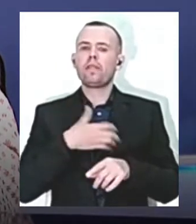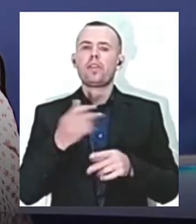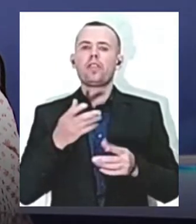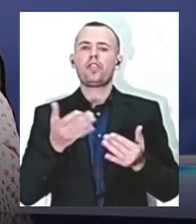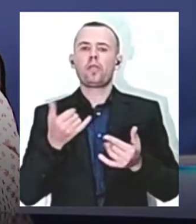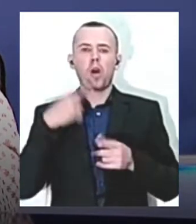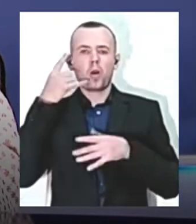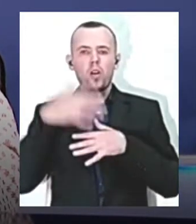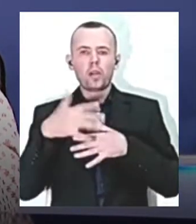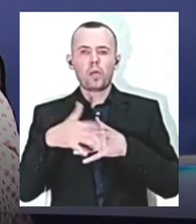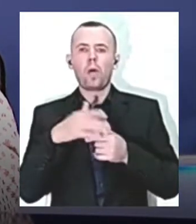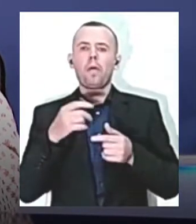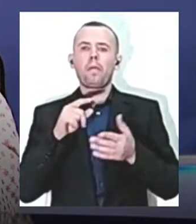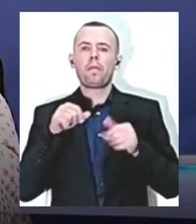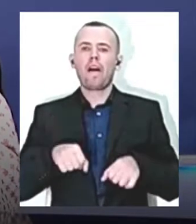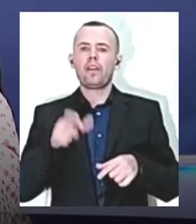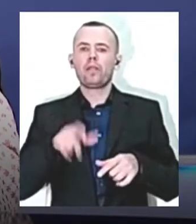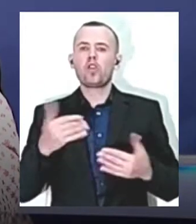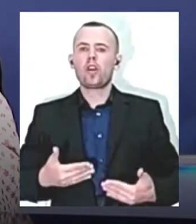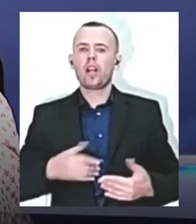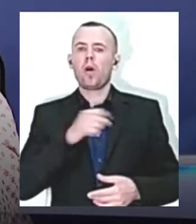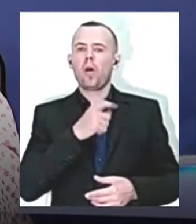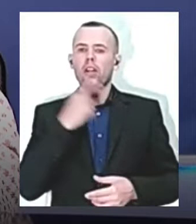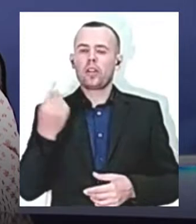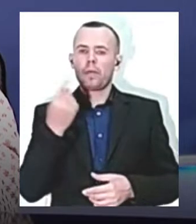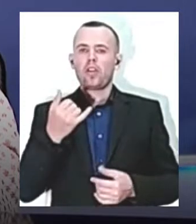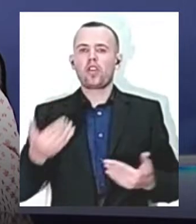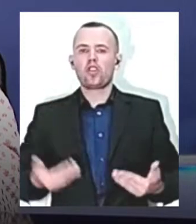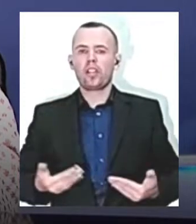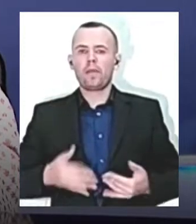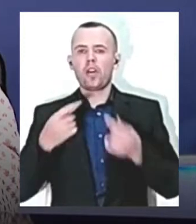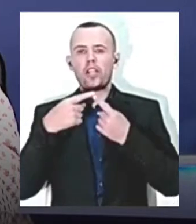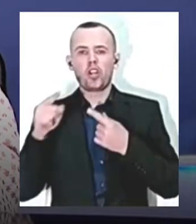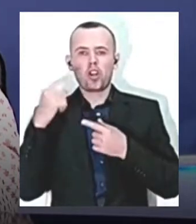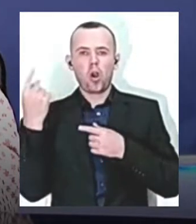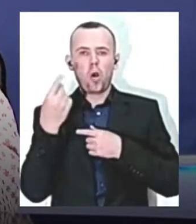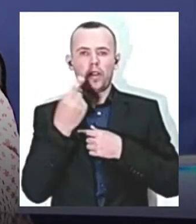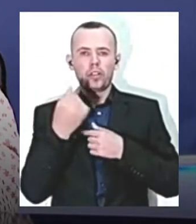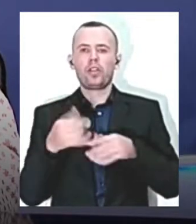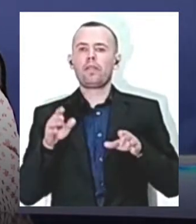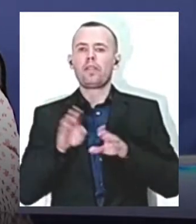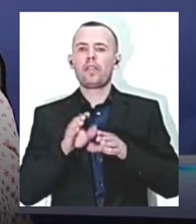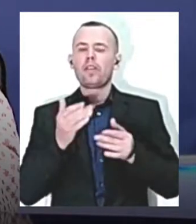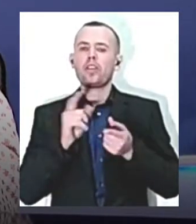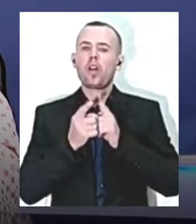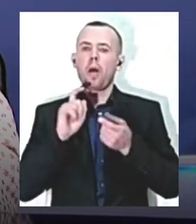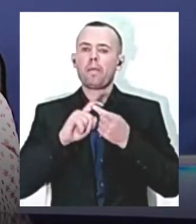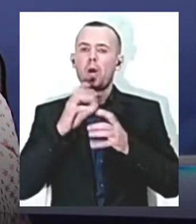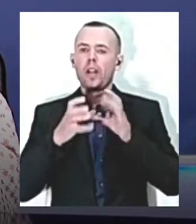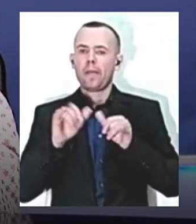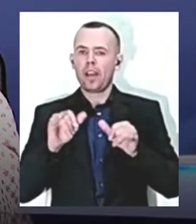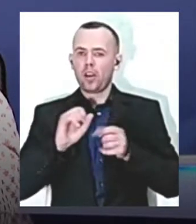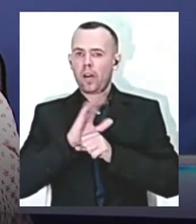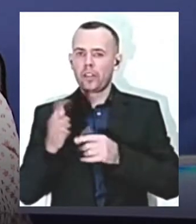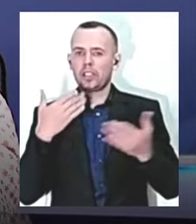людини жителями Одеської області з жителями інших областей? Та чи змінила пандемія коронавірусу ставлення наших громадян